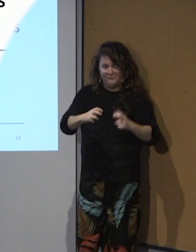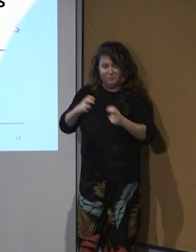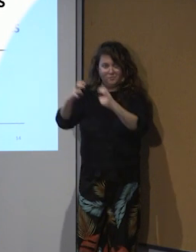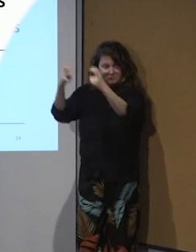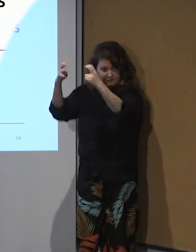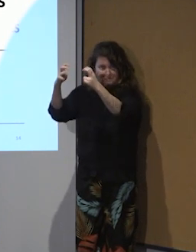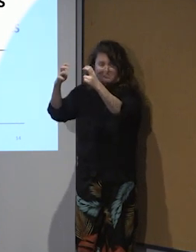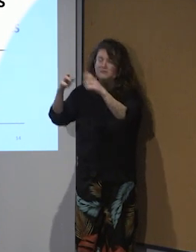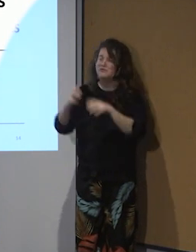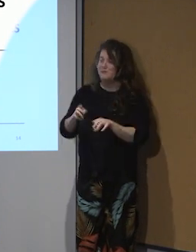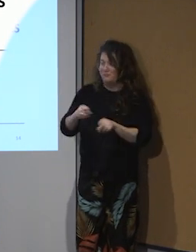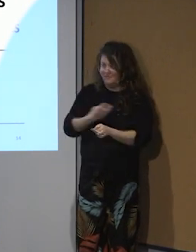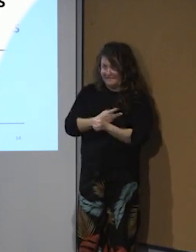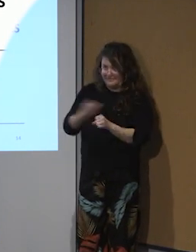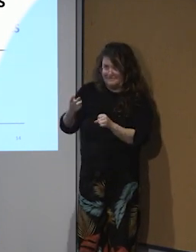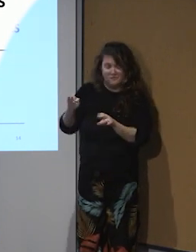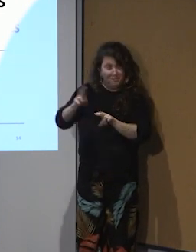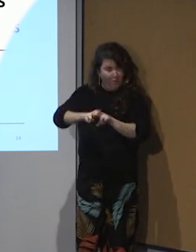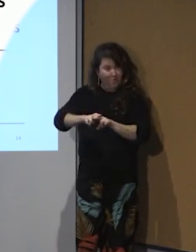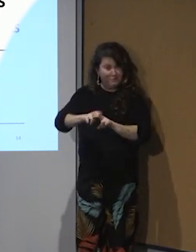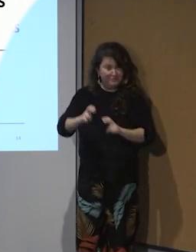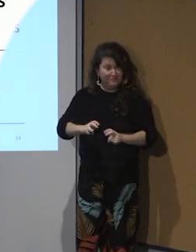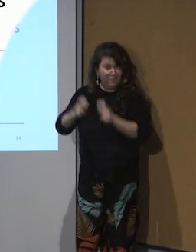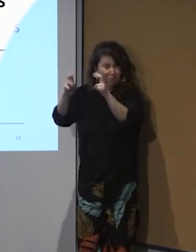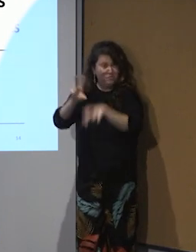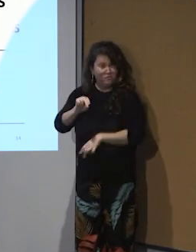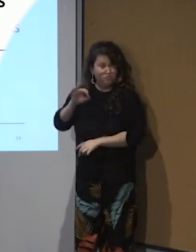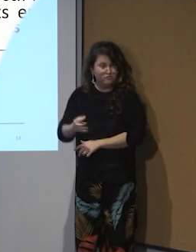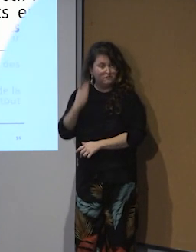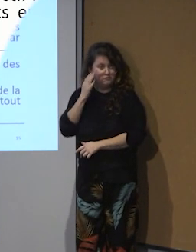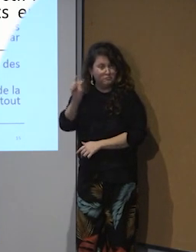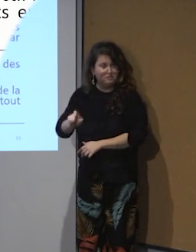est de 30% chez les personnes sédentaires.